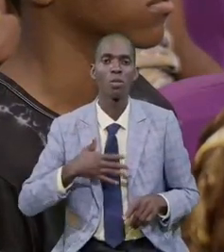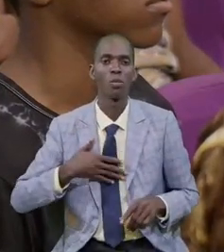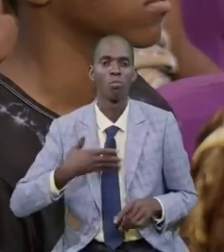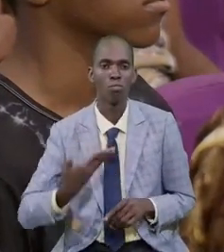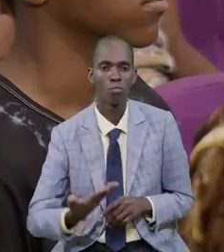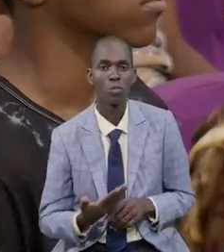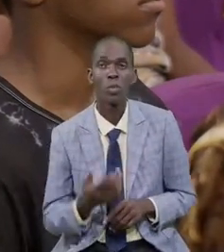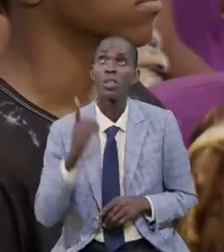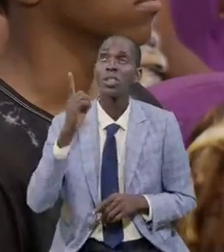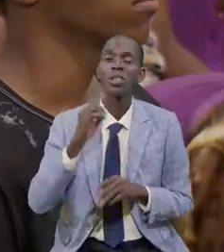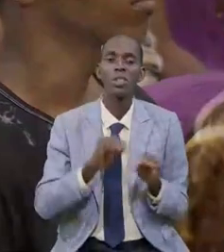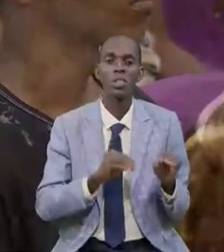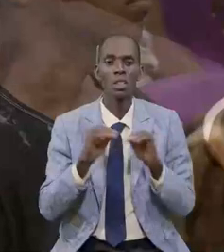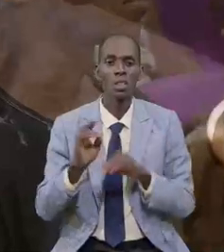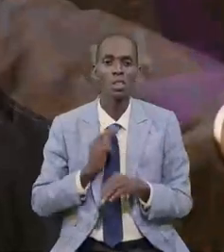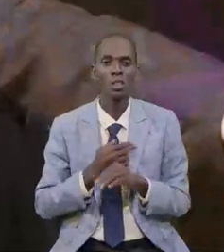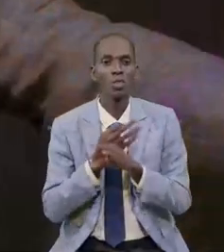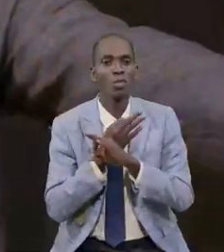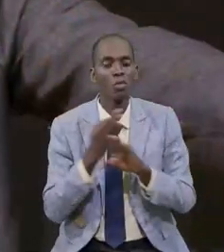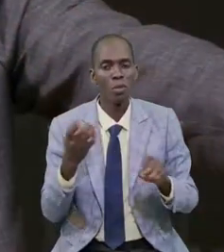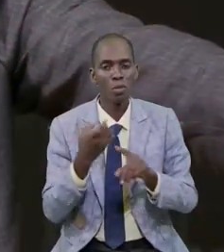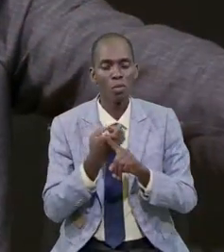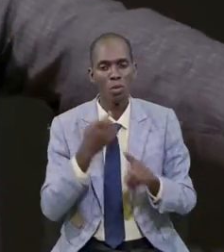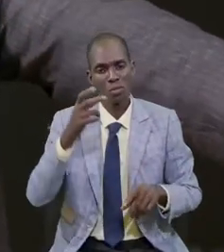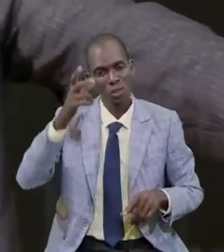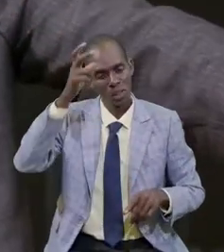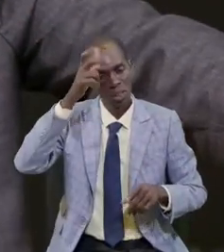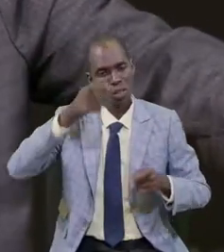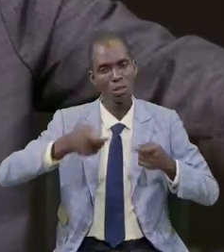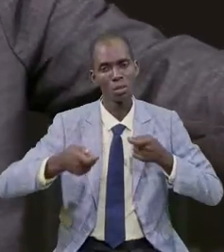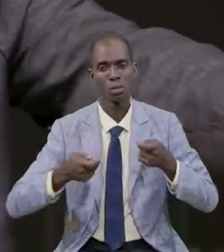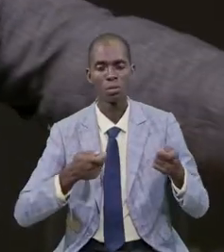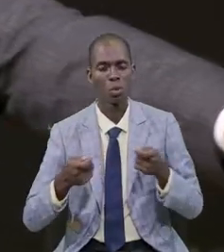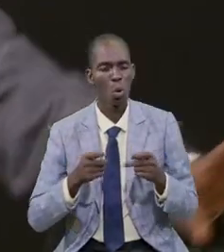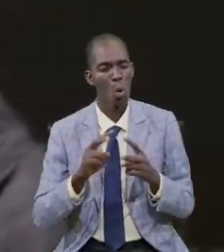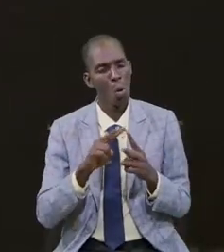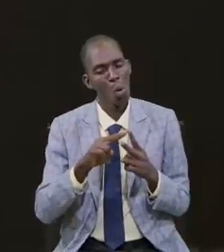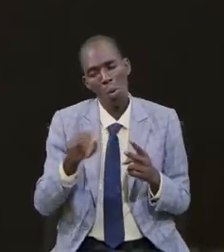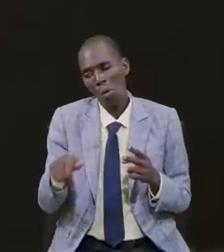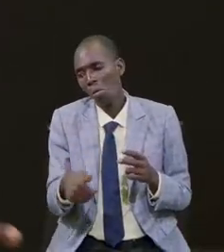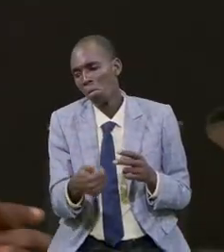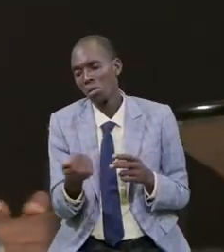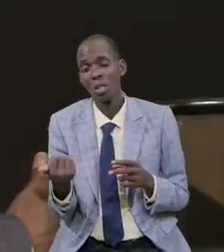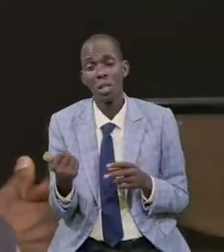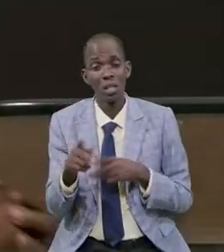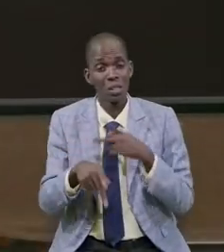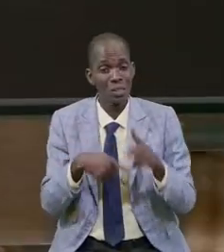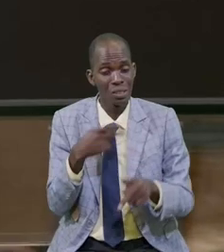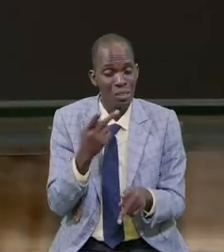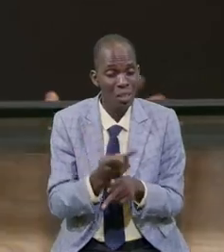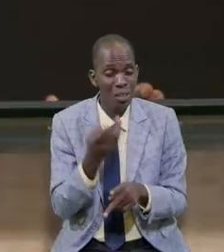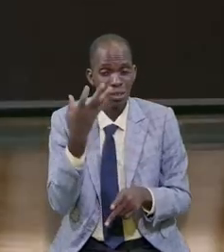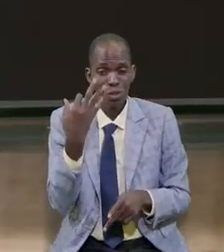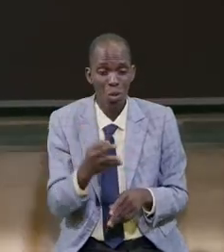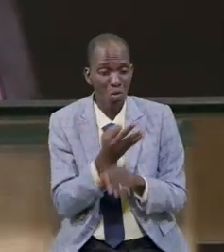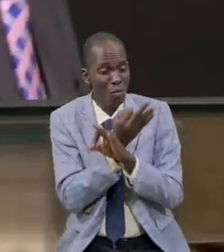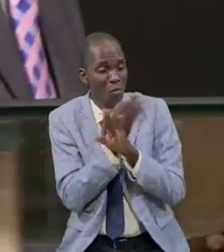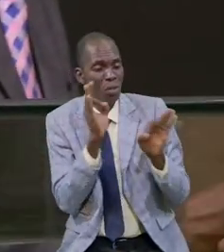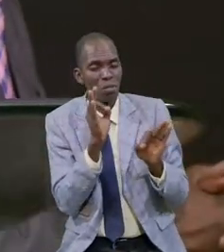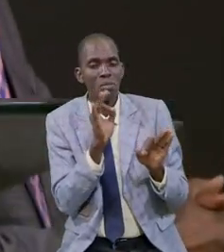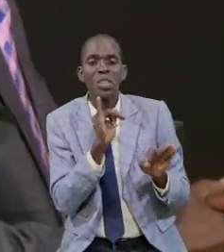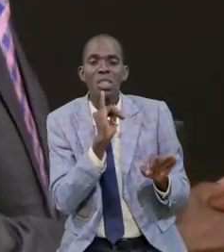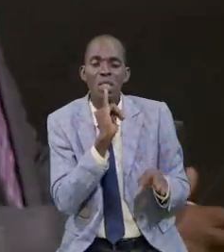libre arbitre. Il nous a franchis de l'entêtement. Il nous a franchis du contrôle démoniaque.